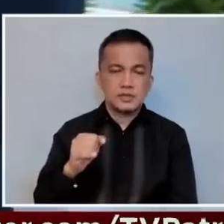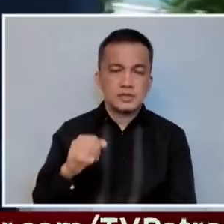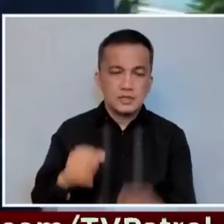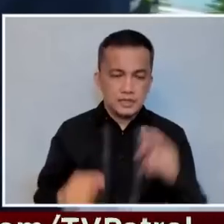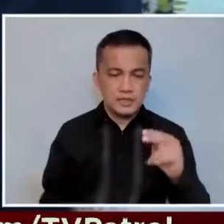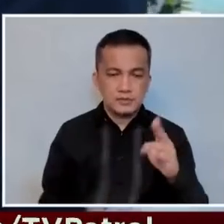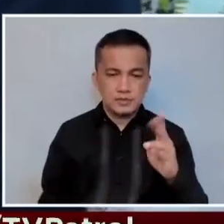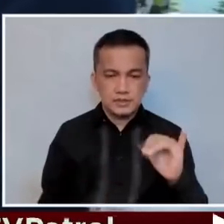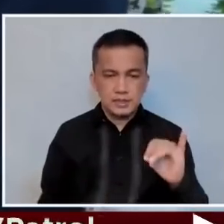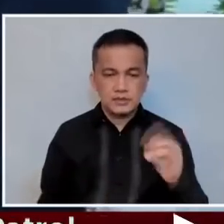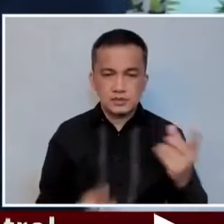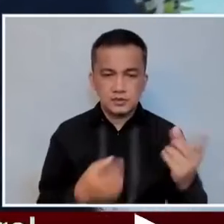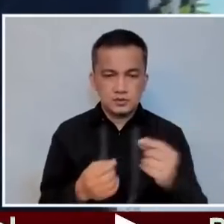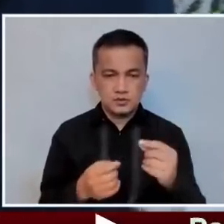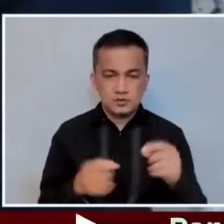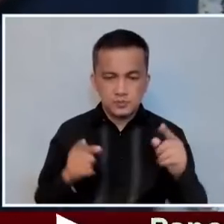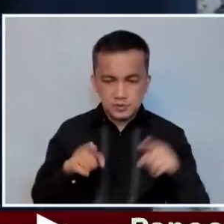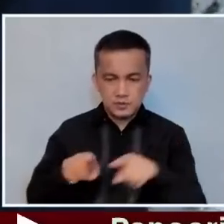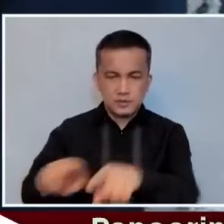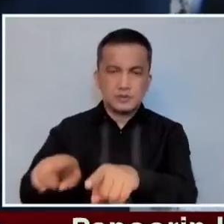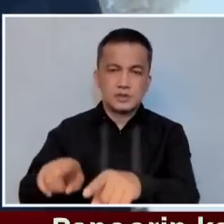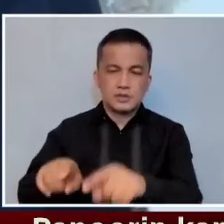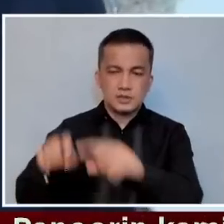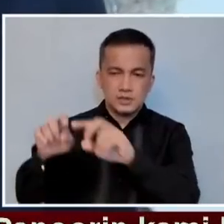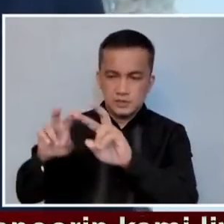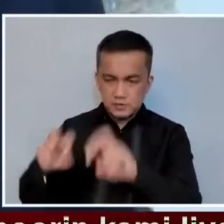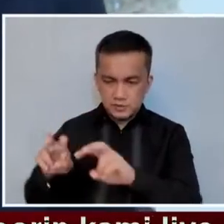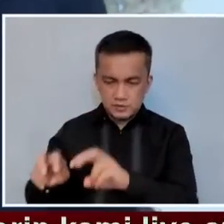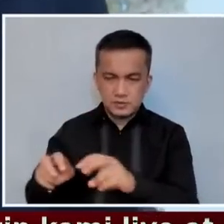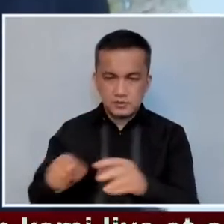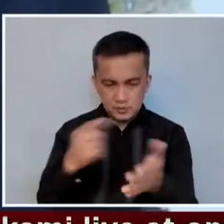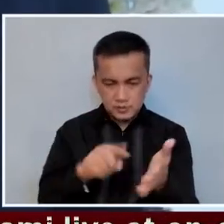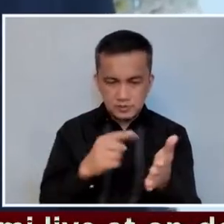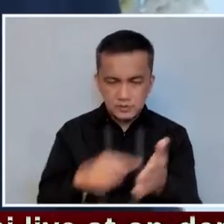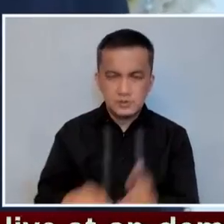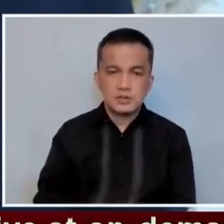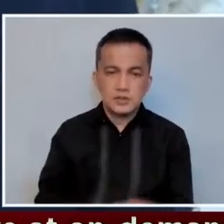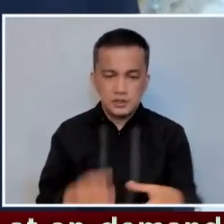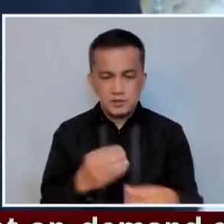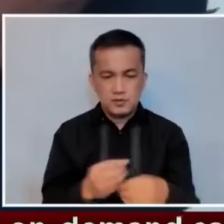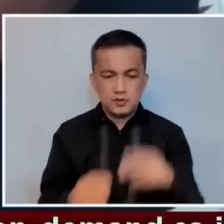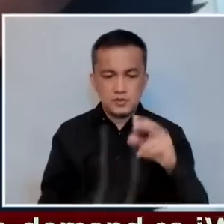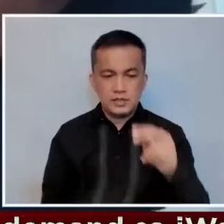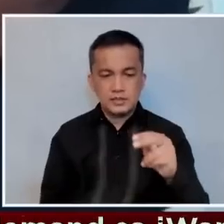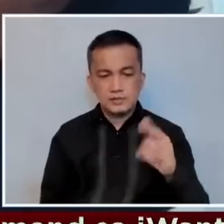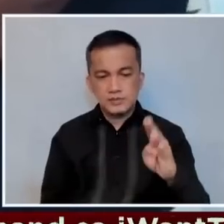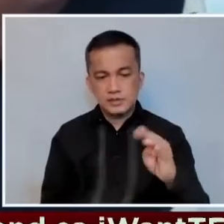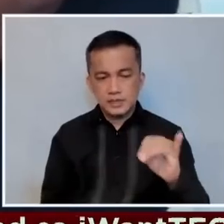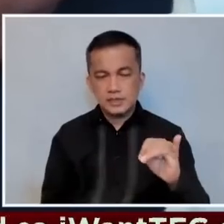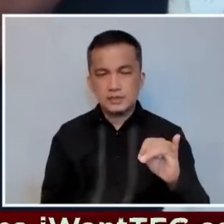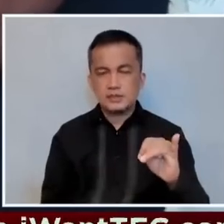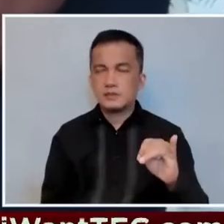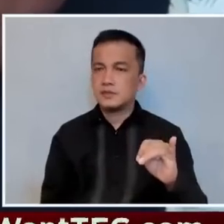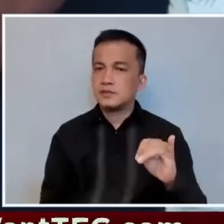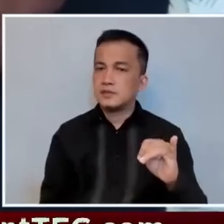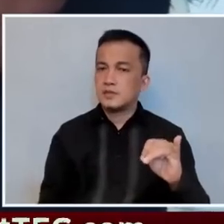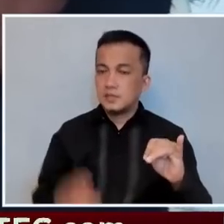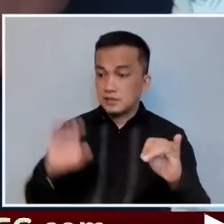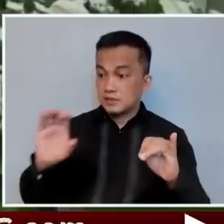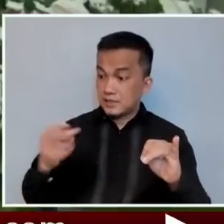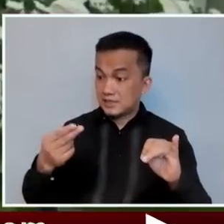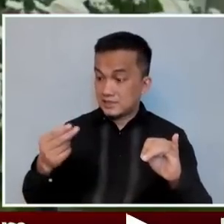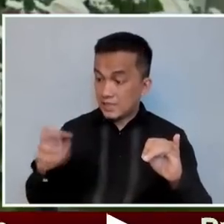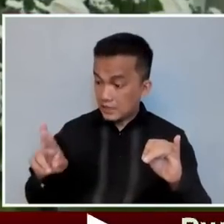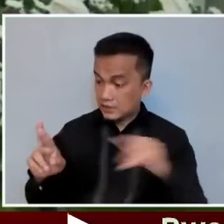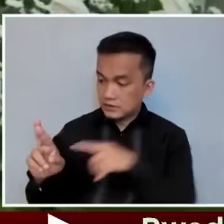din ng kanilang parallel investigation. And bukod dun sa NBI, maging ang Commission of on Human Rights